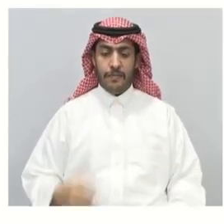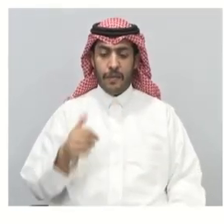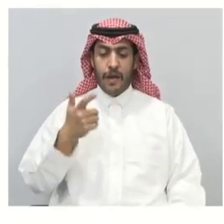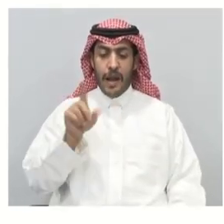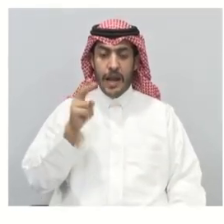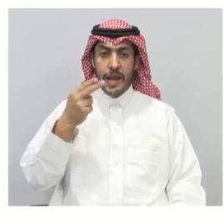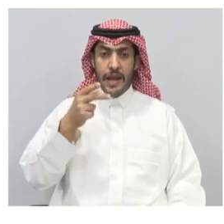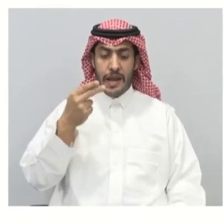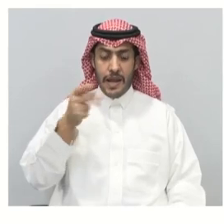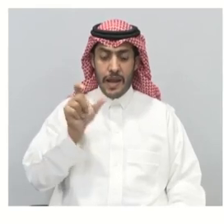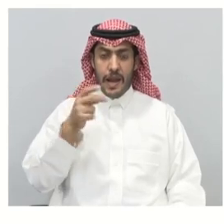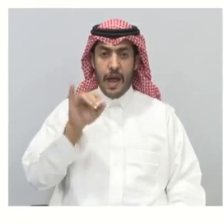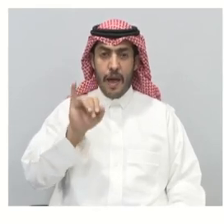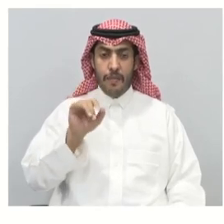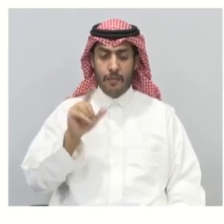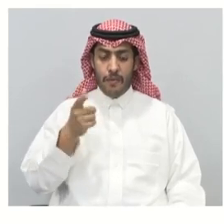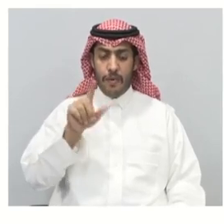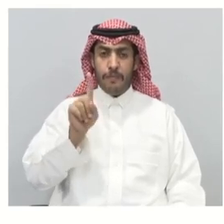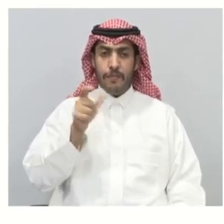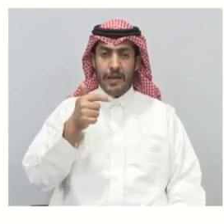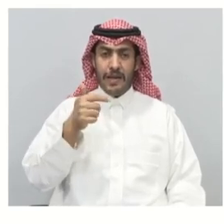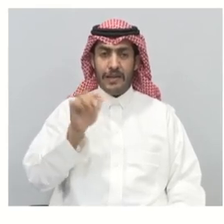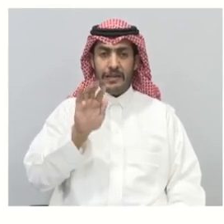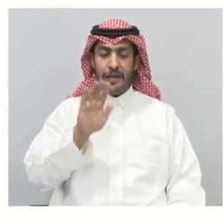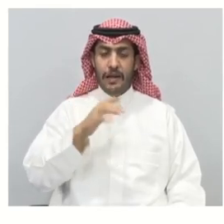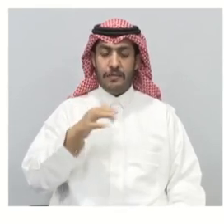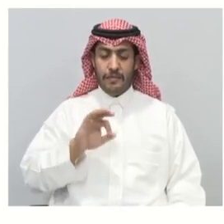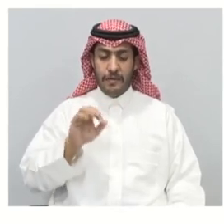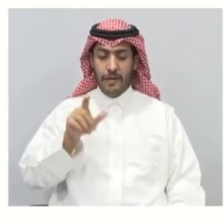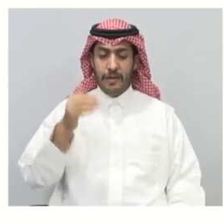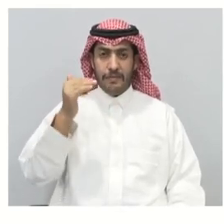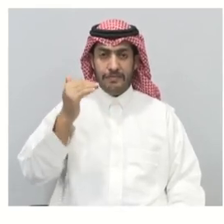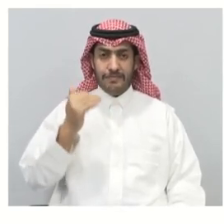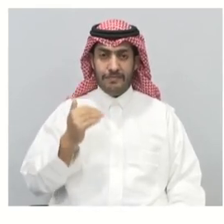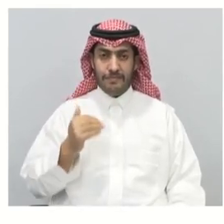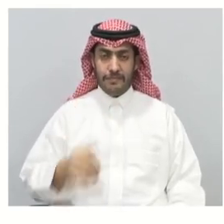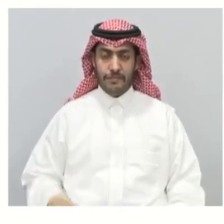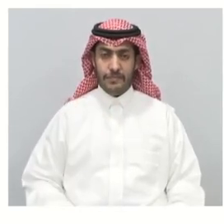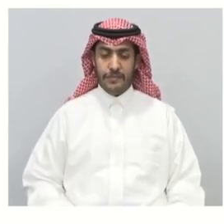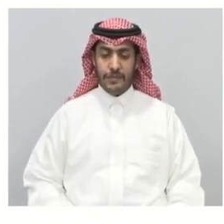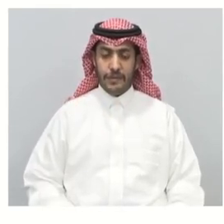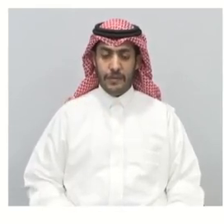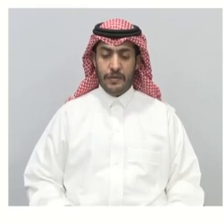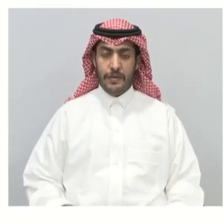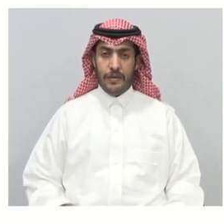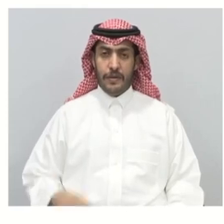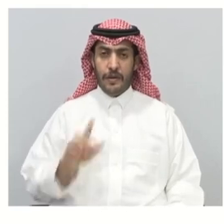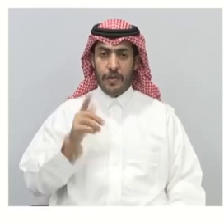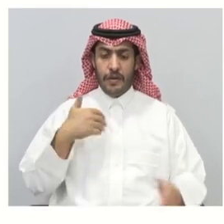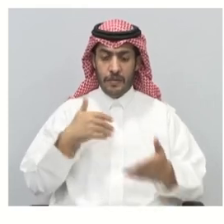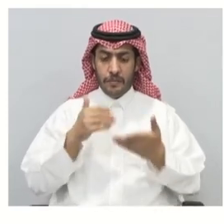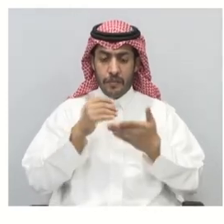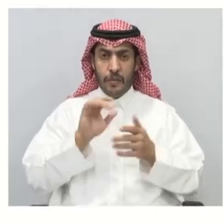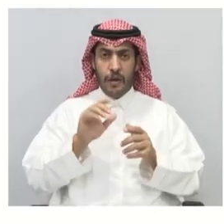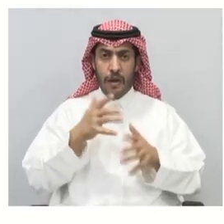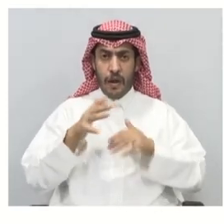تضع نعمه واين تضع بئسه لاحظنا لله در المحافظين على البيئه امدحوا من يحافظ على بيئته